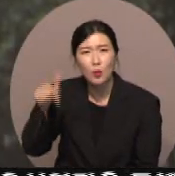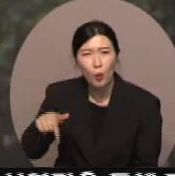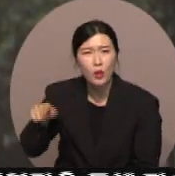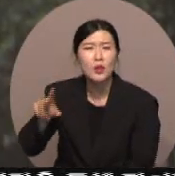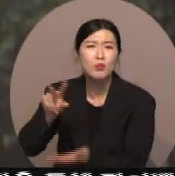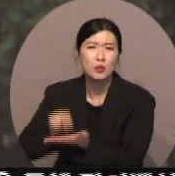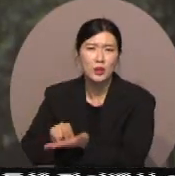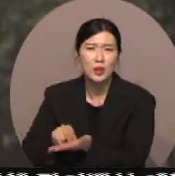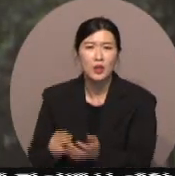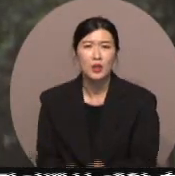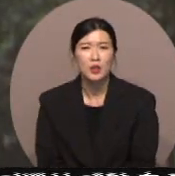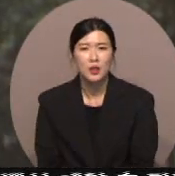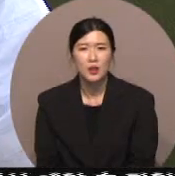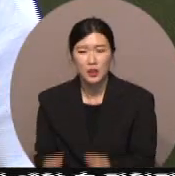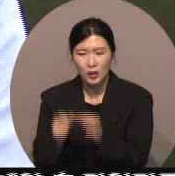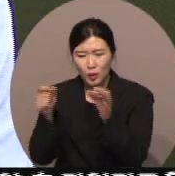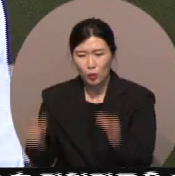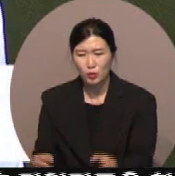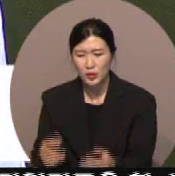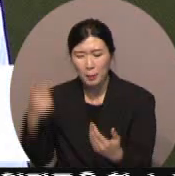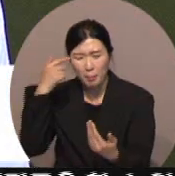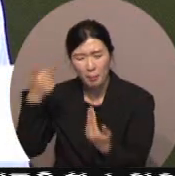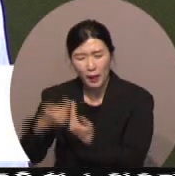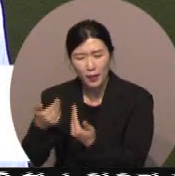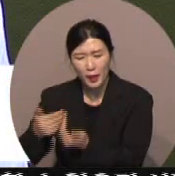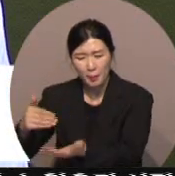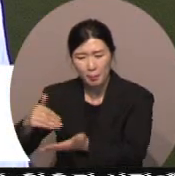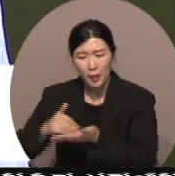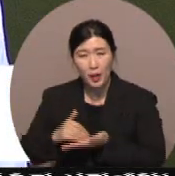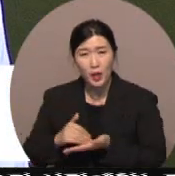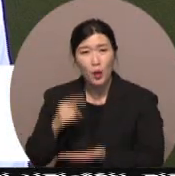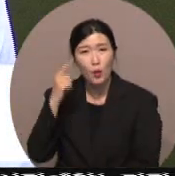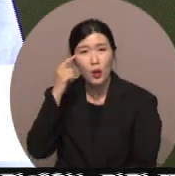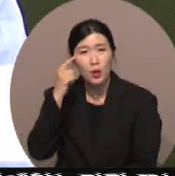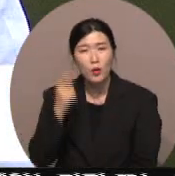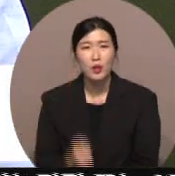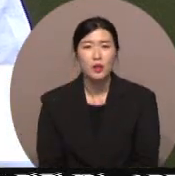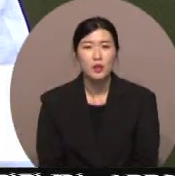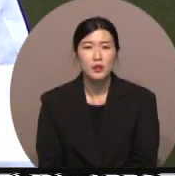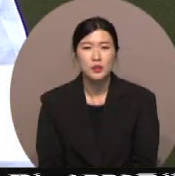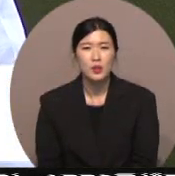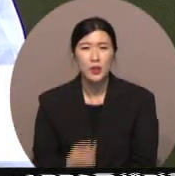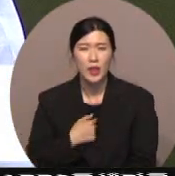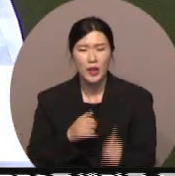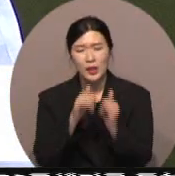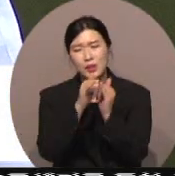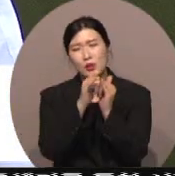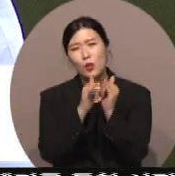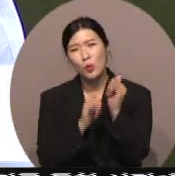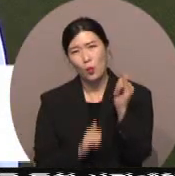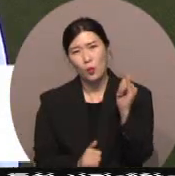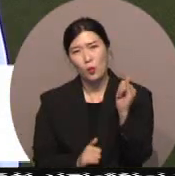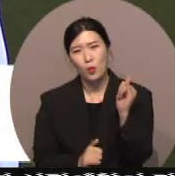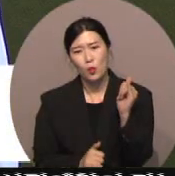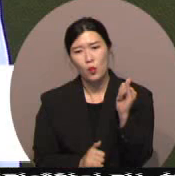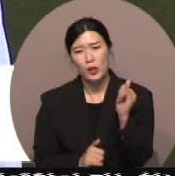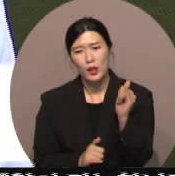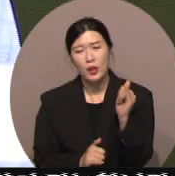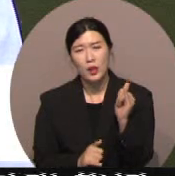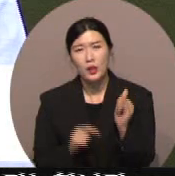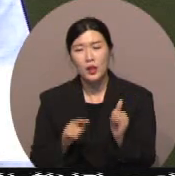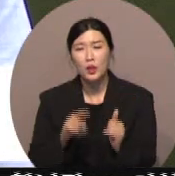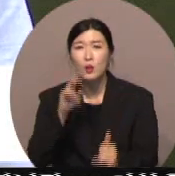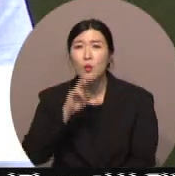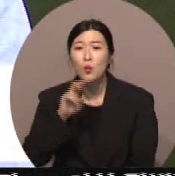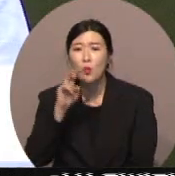때문입니다. 동문회에서 이제 주로 반대하는 이유는 본인들의 이제 전통이라고 하는 측면,